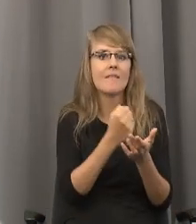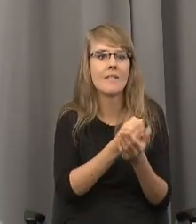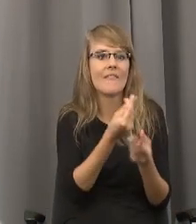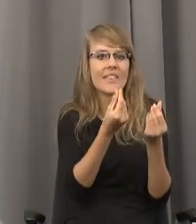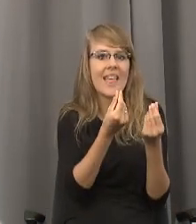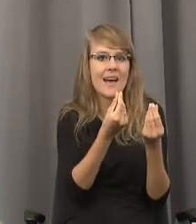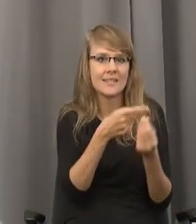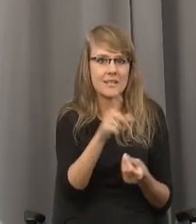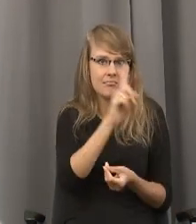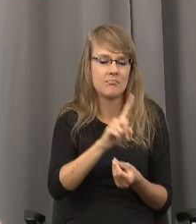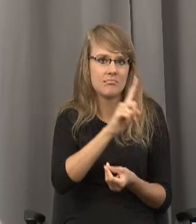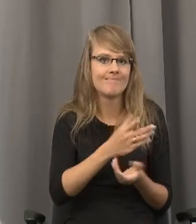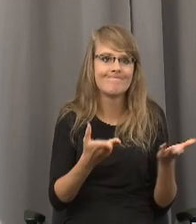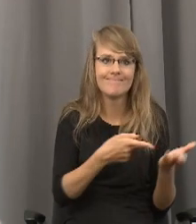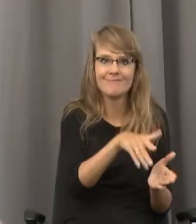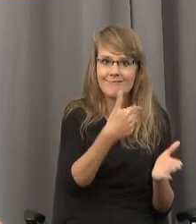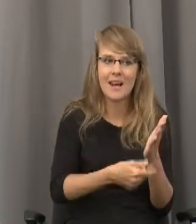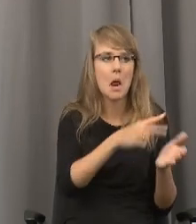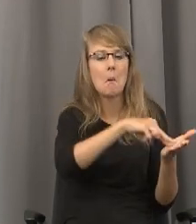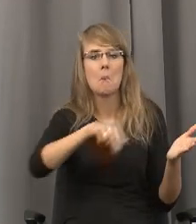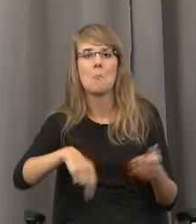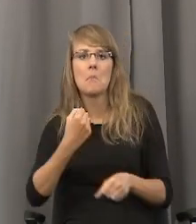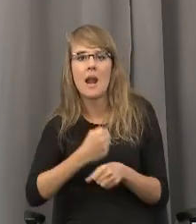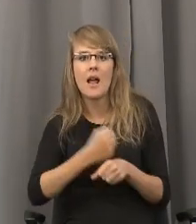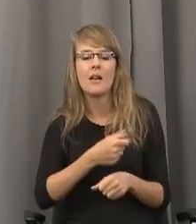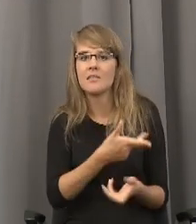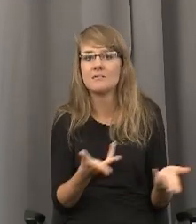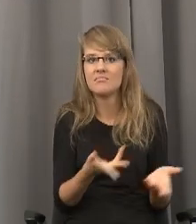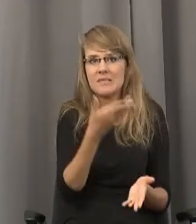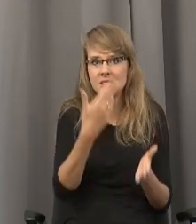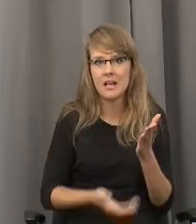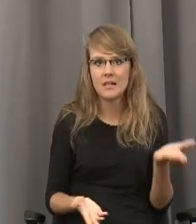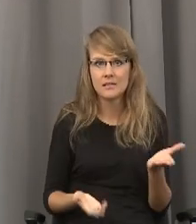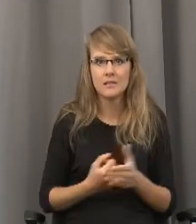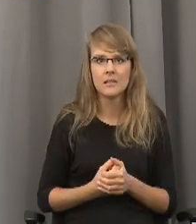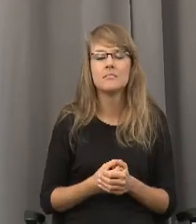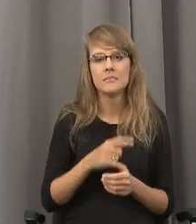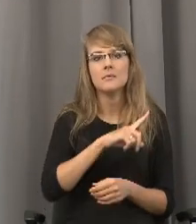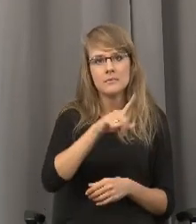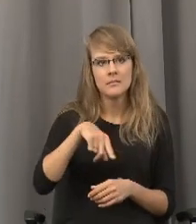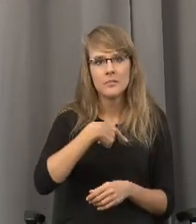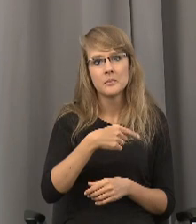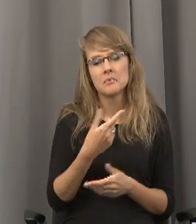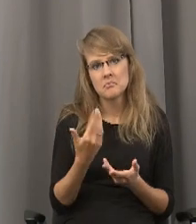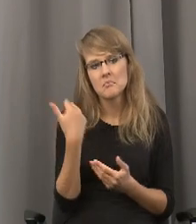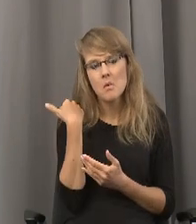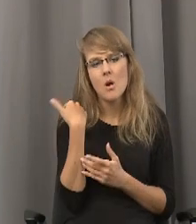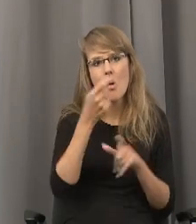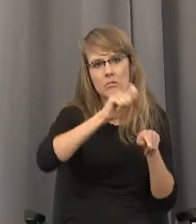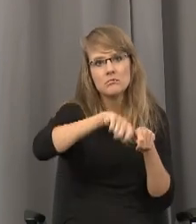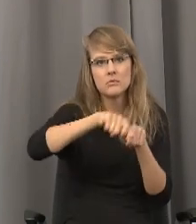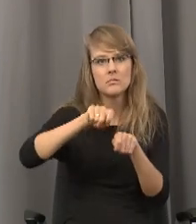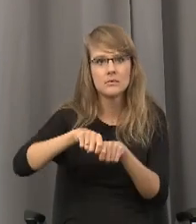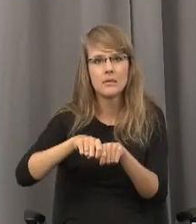również powinno być uwzględnione w tym rachunku. I oczywiście my zdajemy sobie sprawę, a NIK najlepiej pewno ze wszystkich instytucji